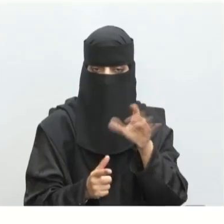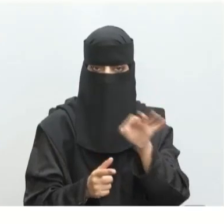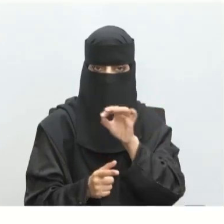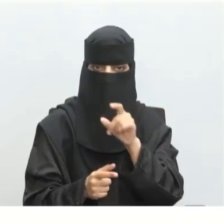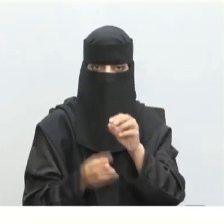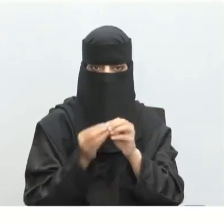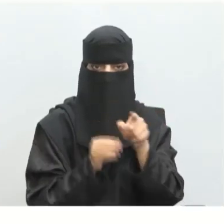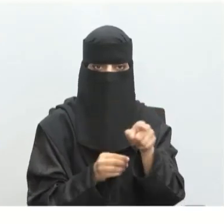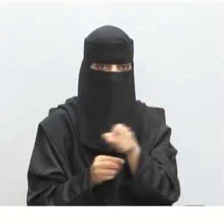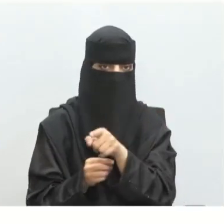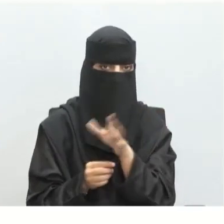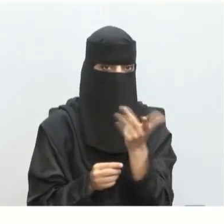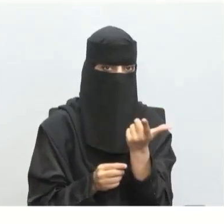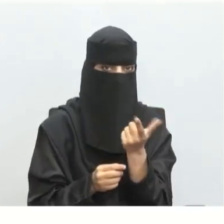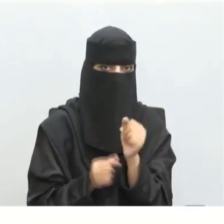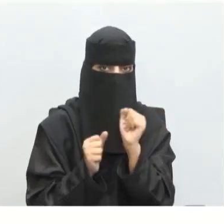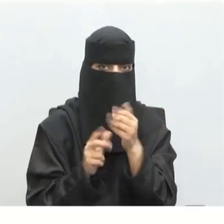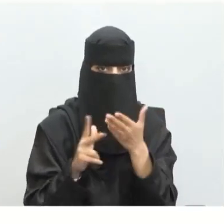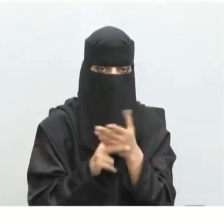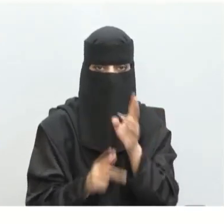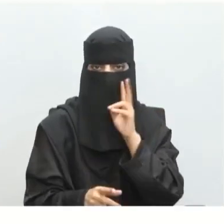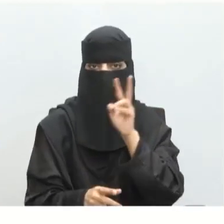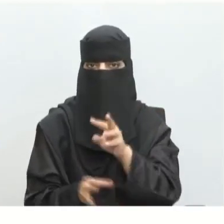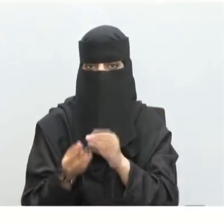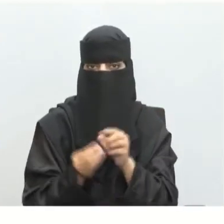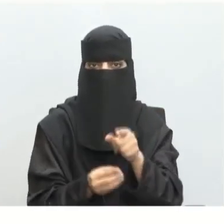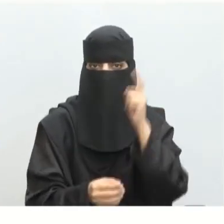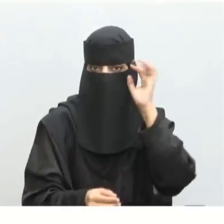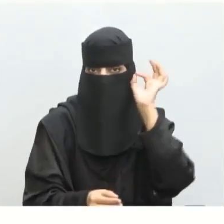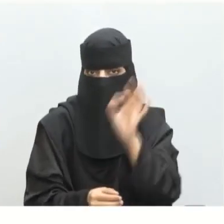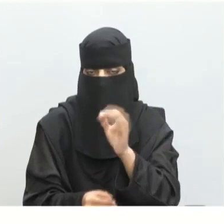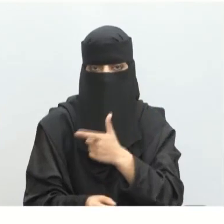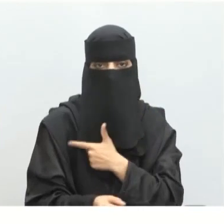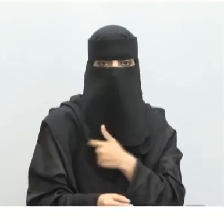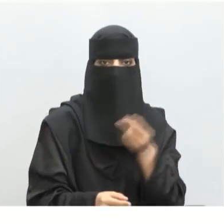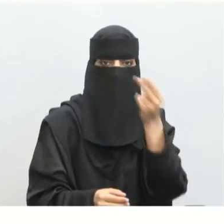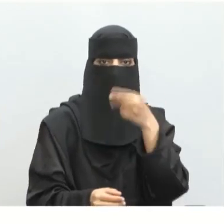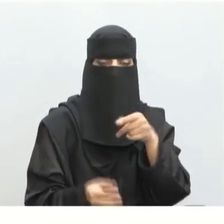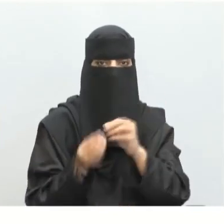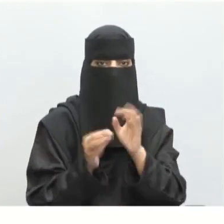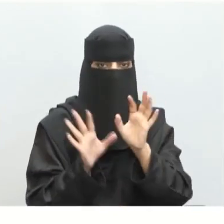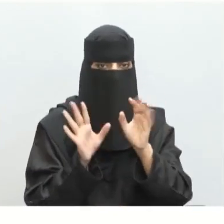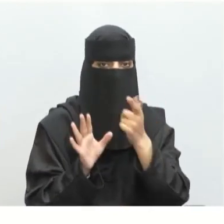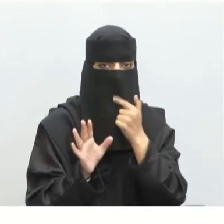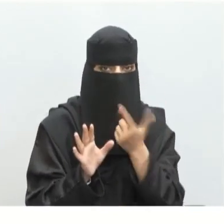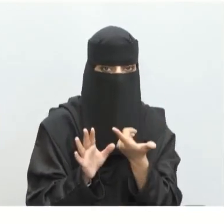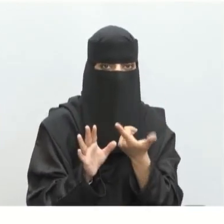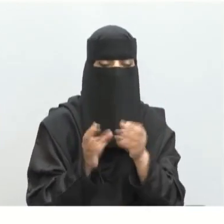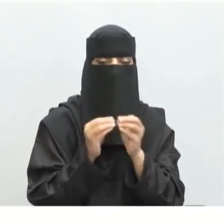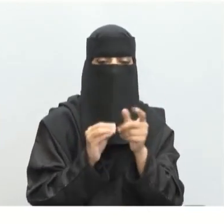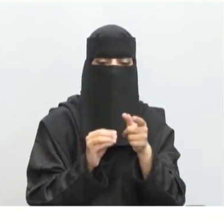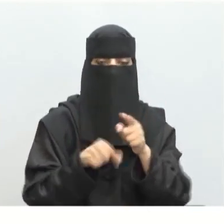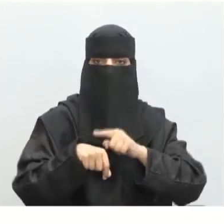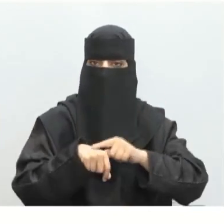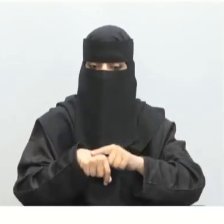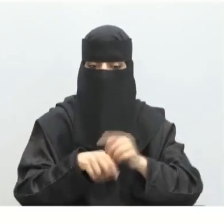هذه الالوان من خلال او باستخدام هذا اللون يكتب اسم الخريطه هل هو اللون الاحمر ام اللون